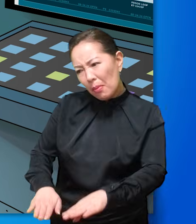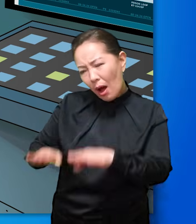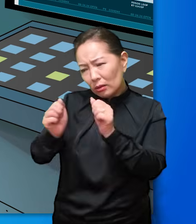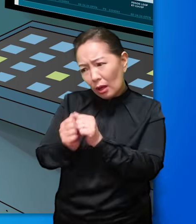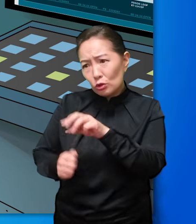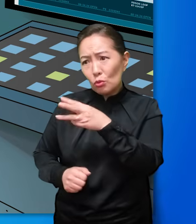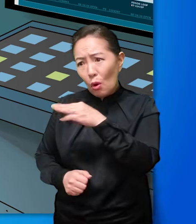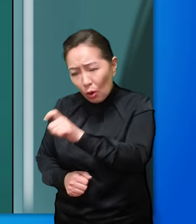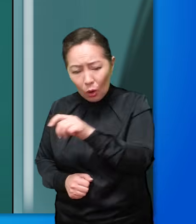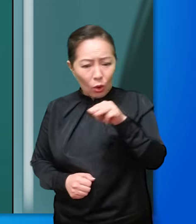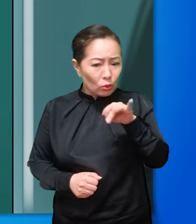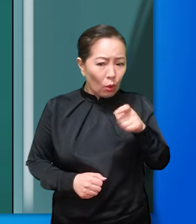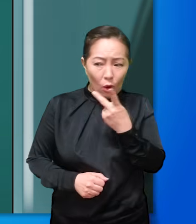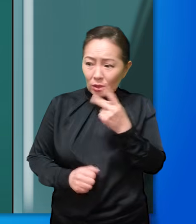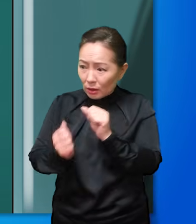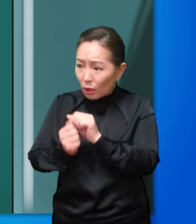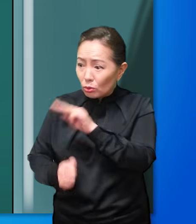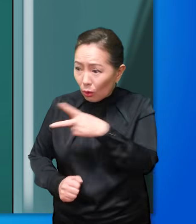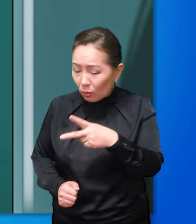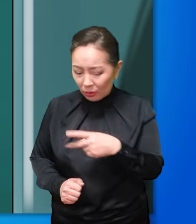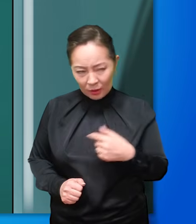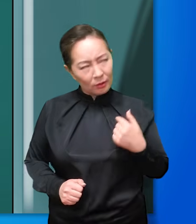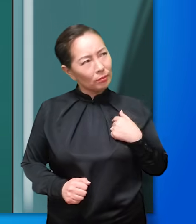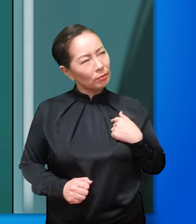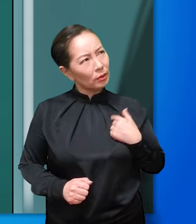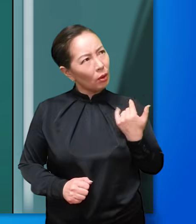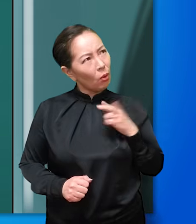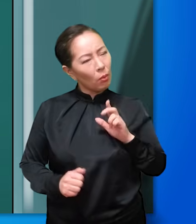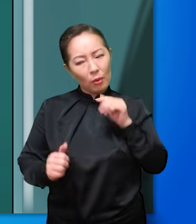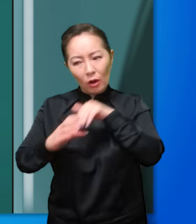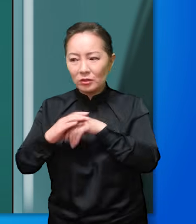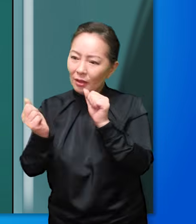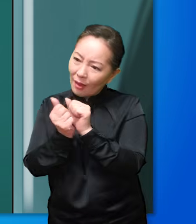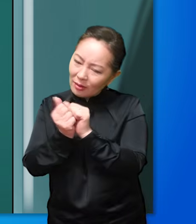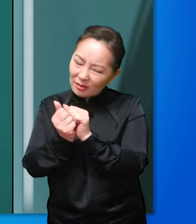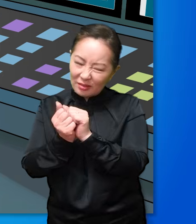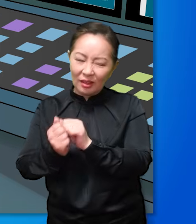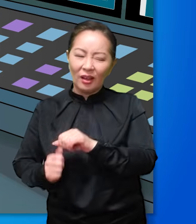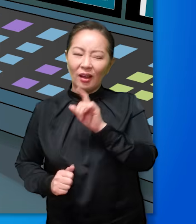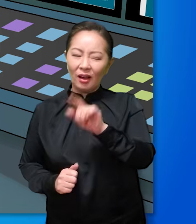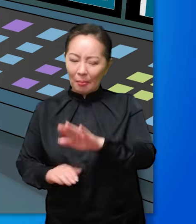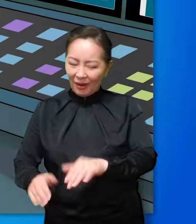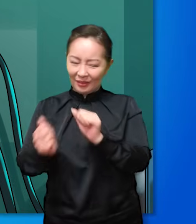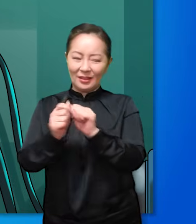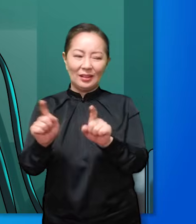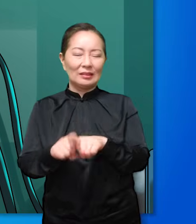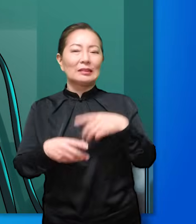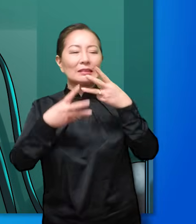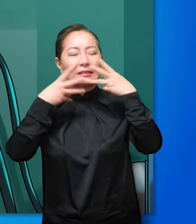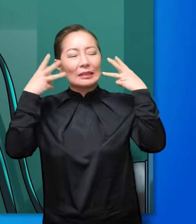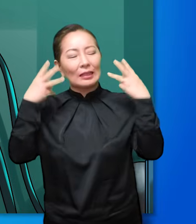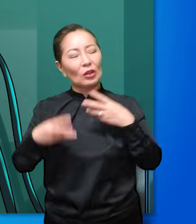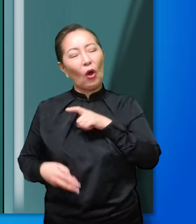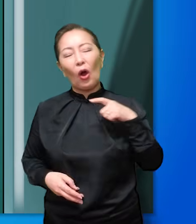уу? Аа. Би мөнхтэй хотод найзалсан гэхэр чинь бараг л багын найзууд юм ээ тий. Аа. Засхан